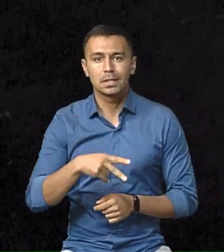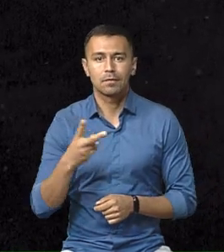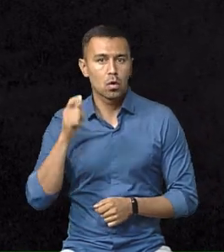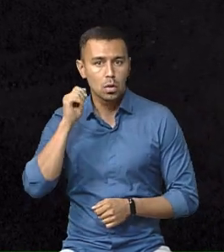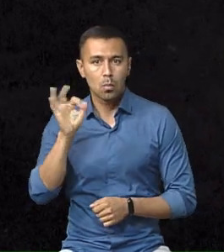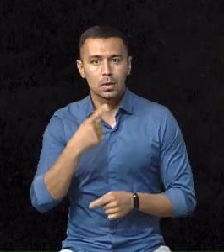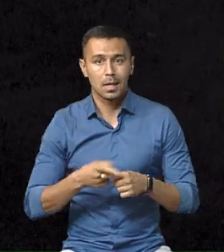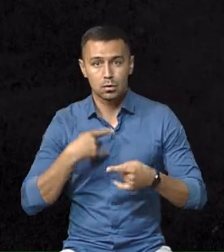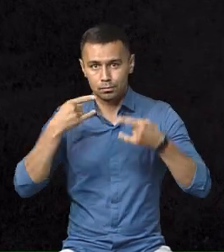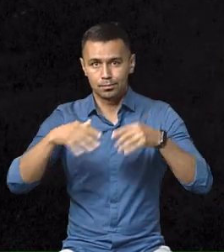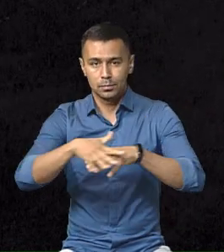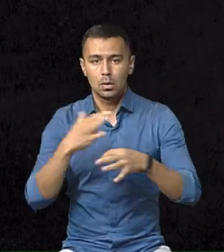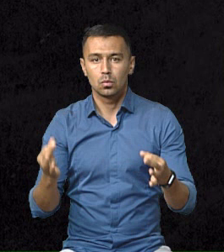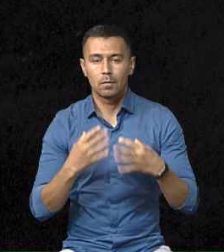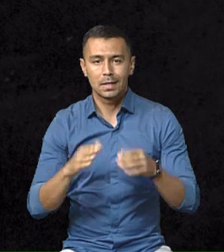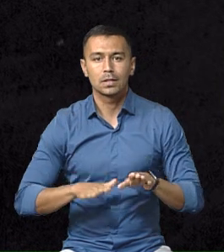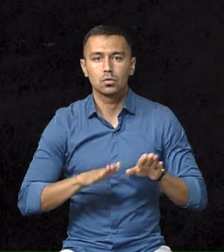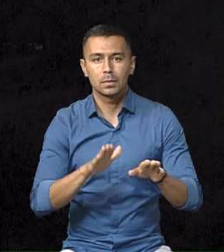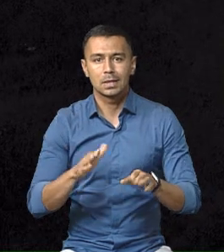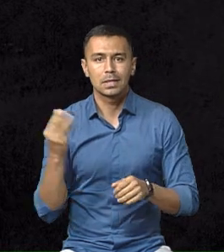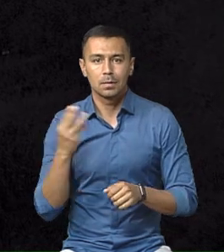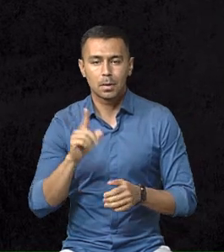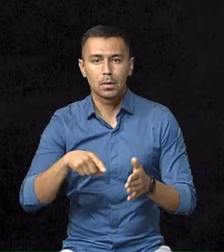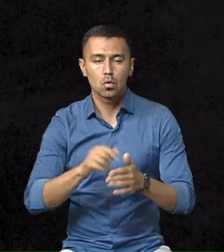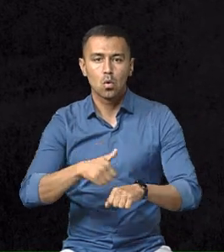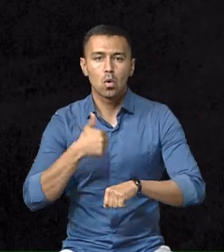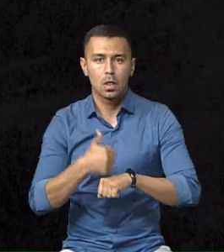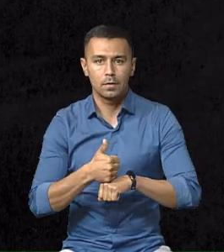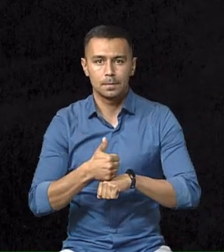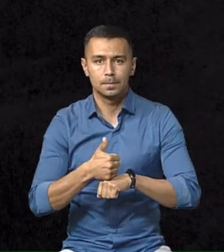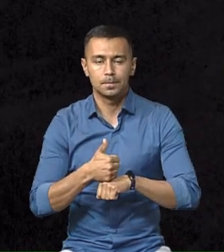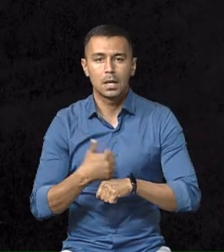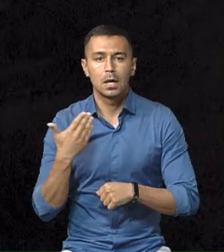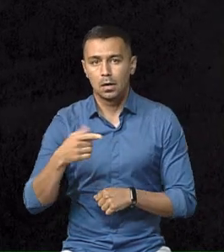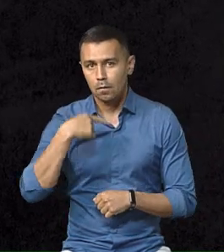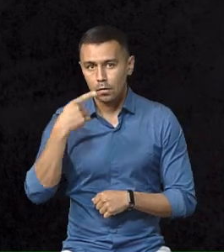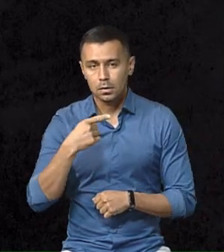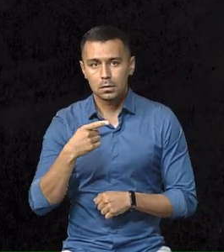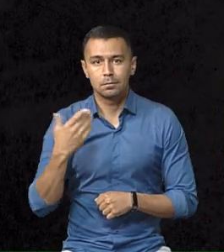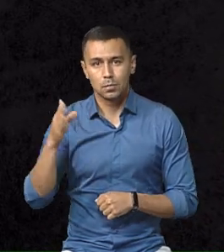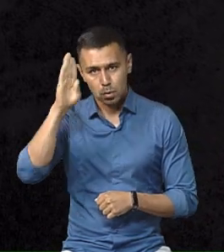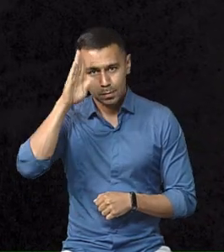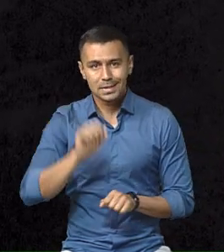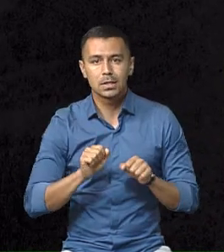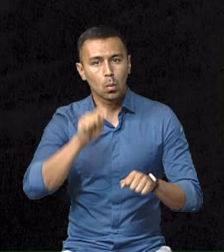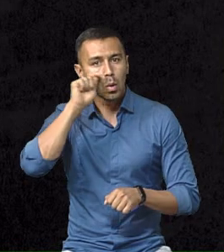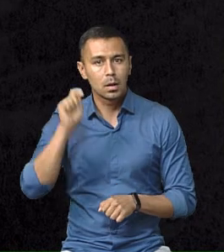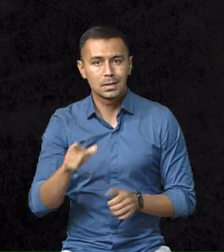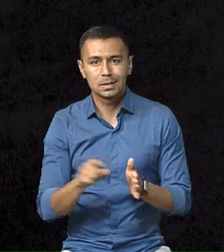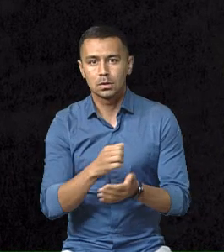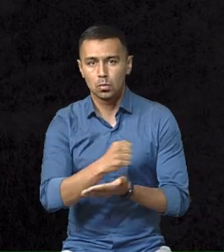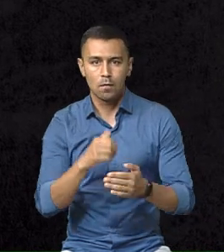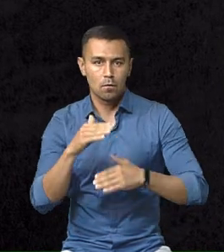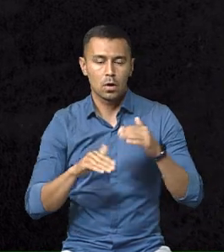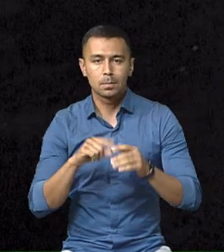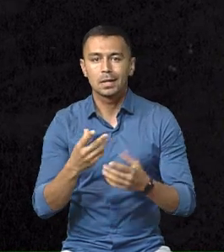Про це Суспільному розповіла заступниця Шепетівського міського голови Галина Безкоровайна. За її словами, Борис Савіцький захищав Україну зі зброєю в руках